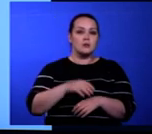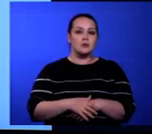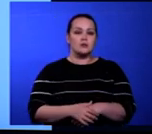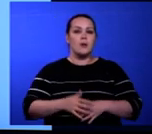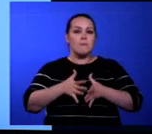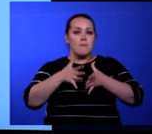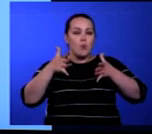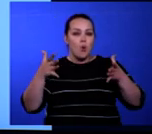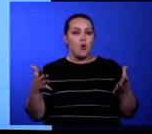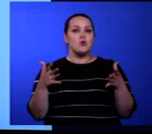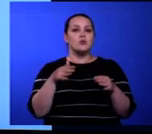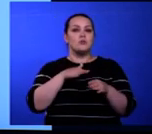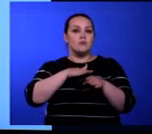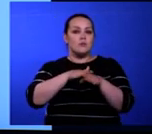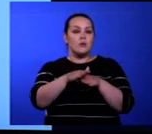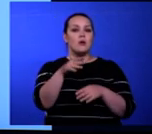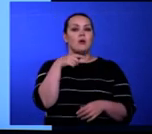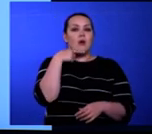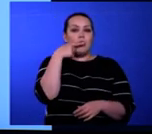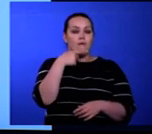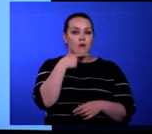Больше делать, значит, говорить надо